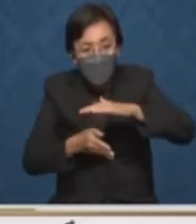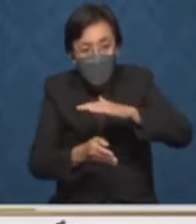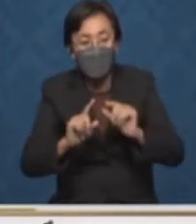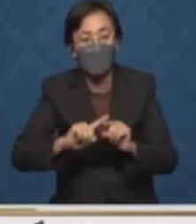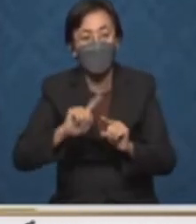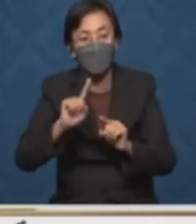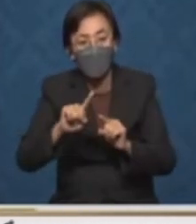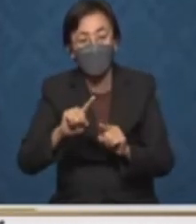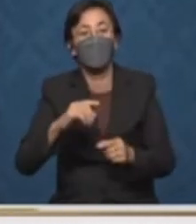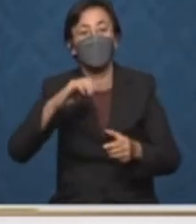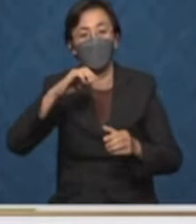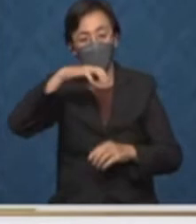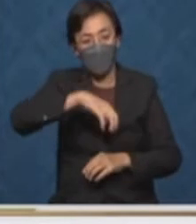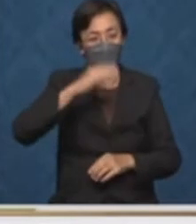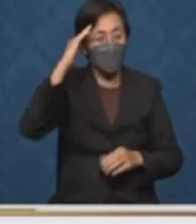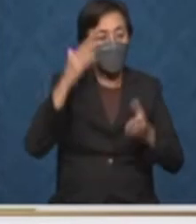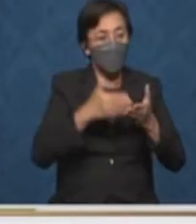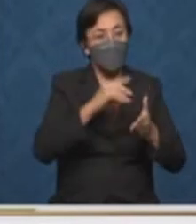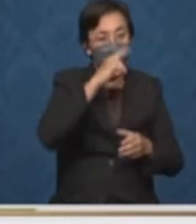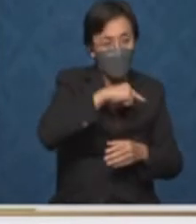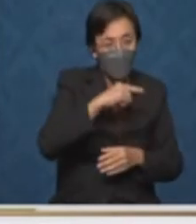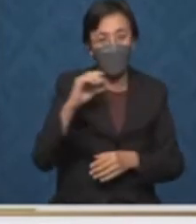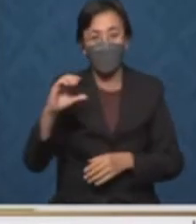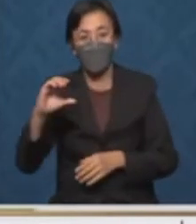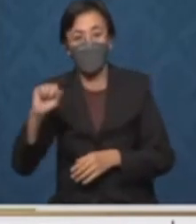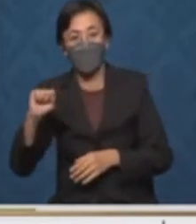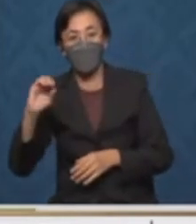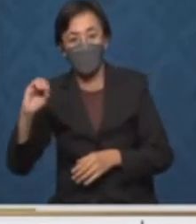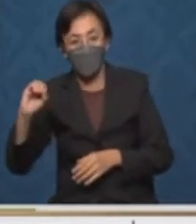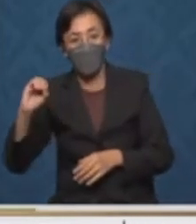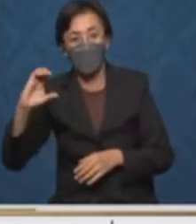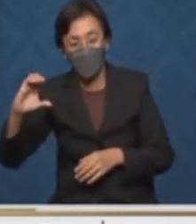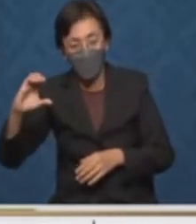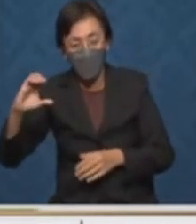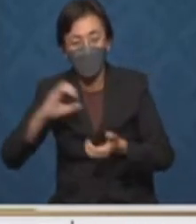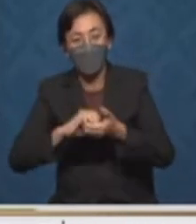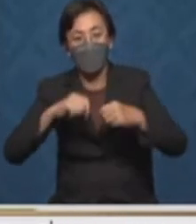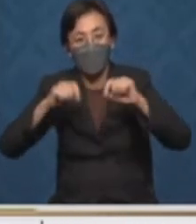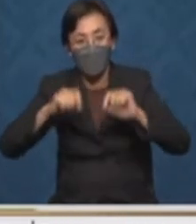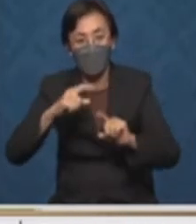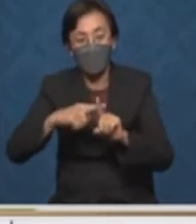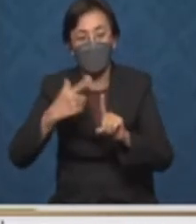หว่างกองทัพเรือไทยกับบริษัท CSOC เมื่อ